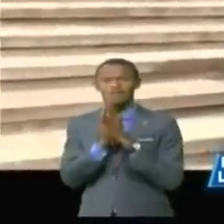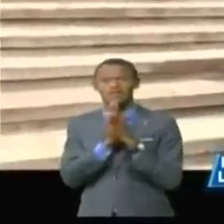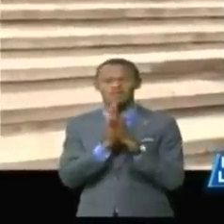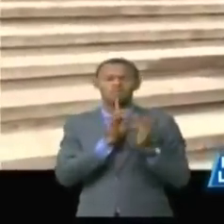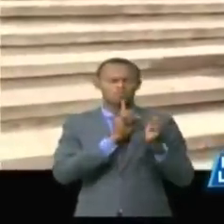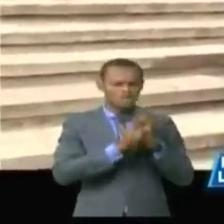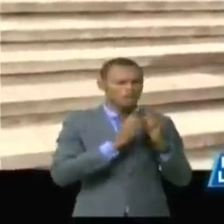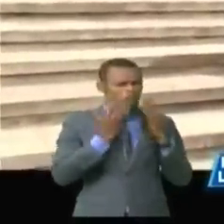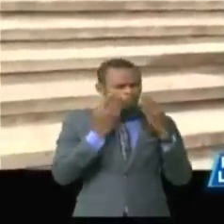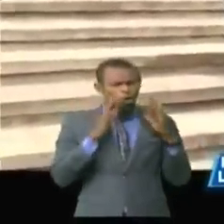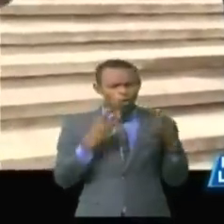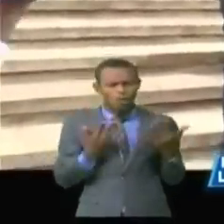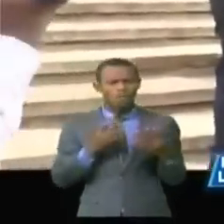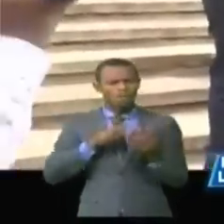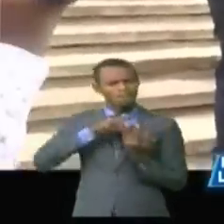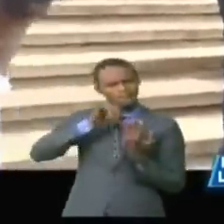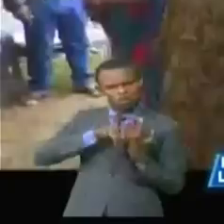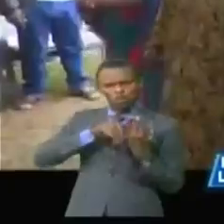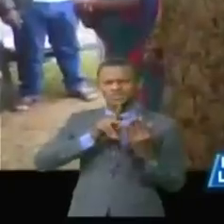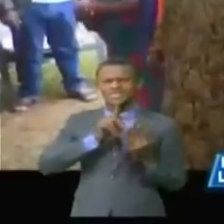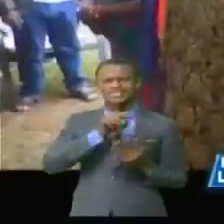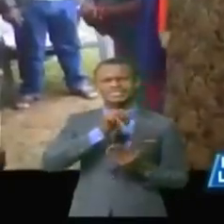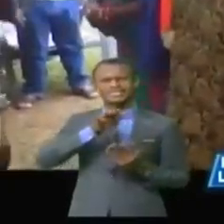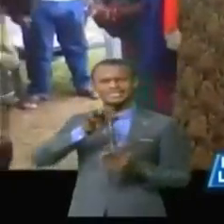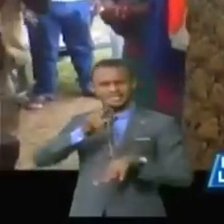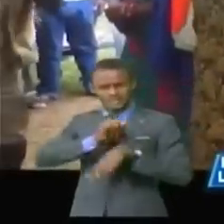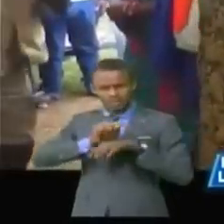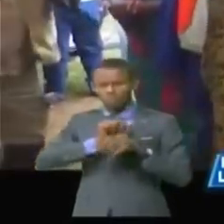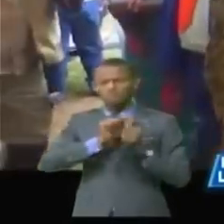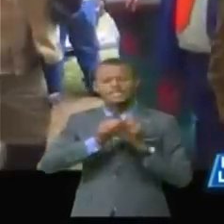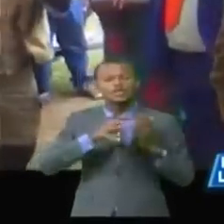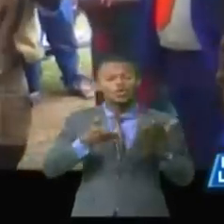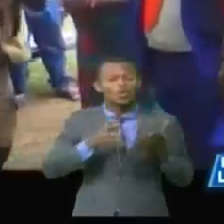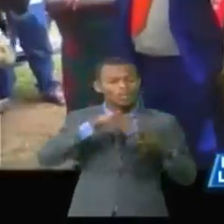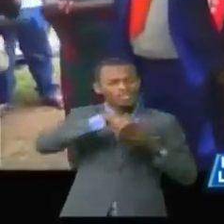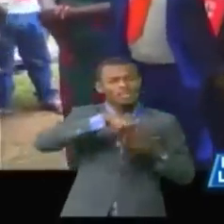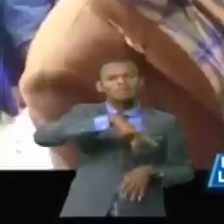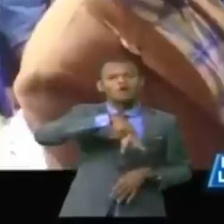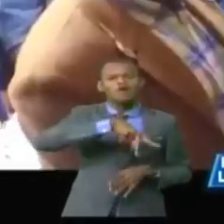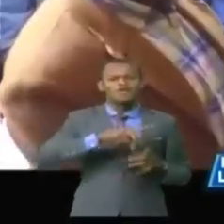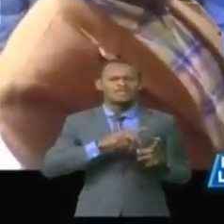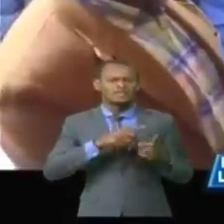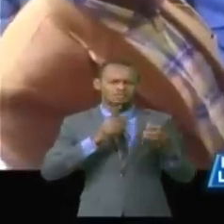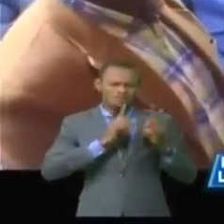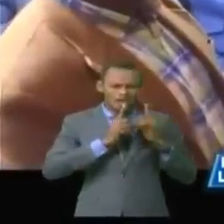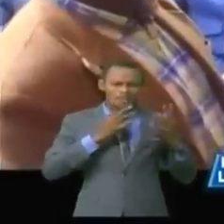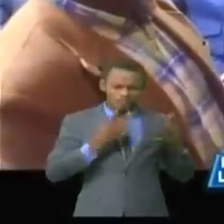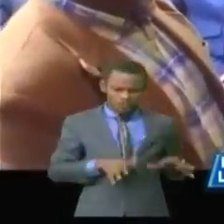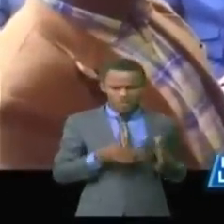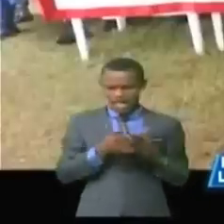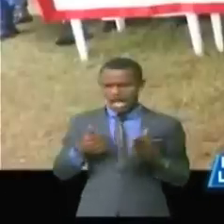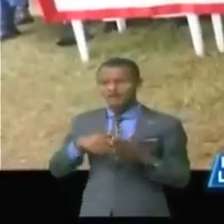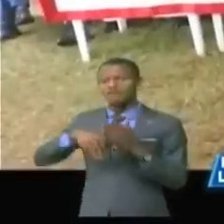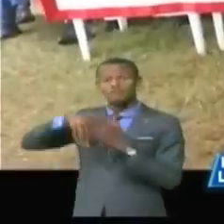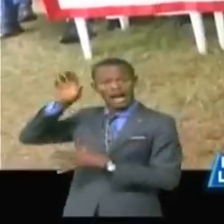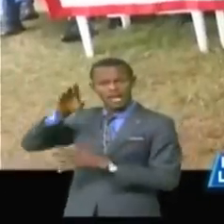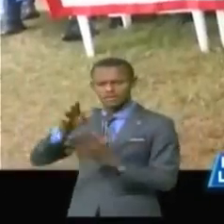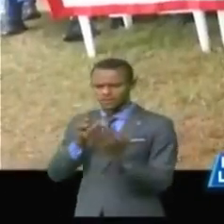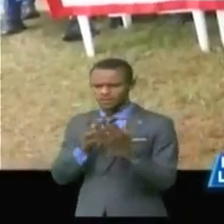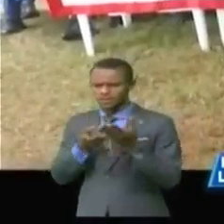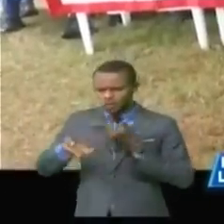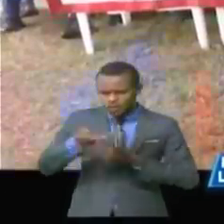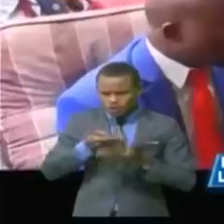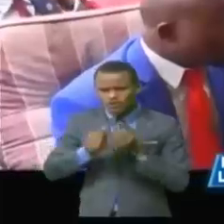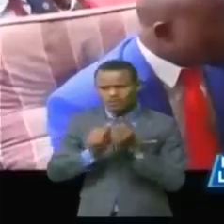territoires. Peu avant de quitter Bukavu, le patron de l'économie nationale a échangé successivement avec plusieurs couches de la population du